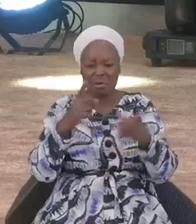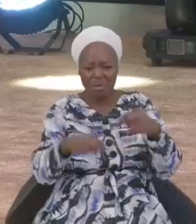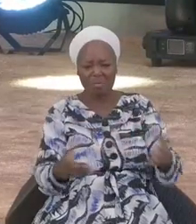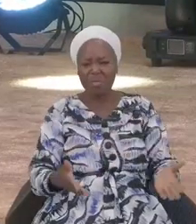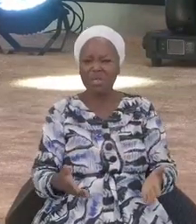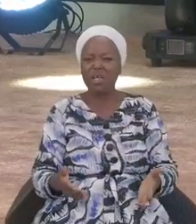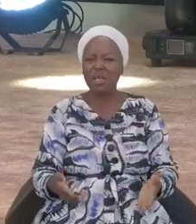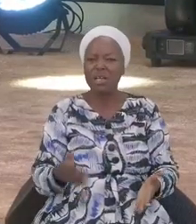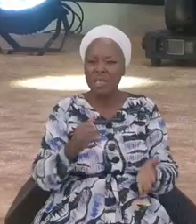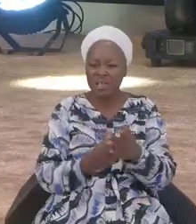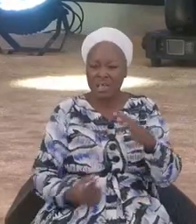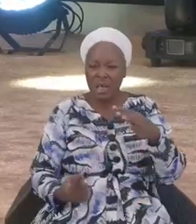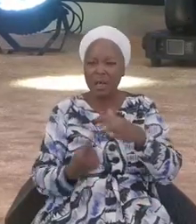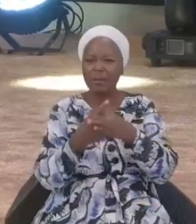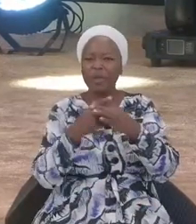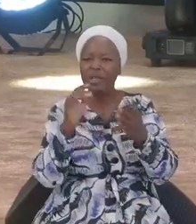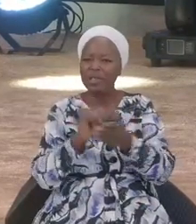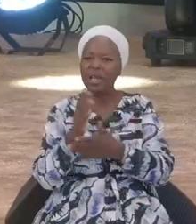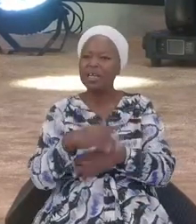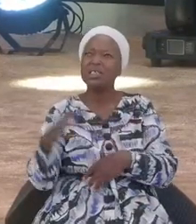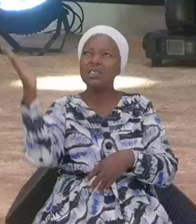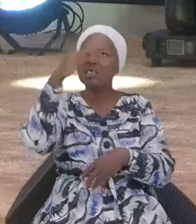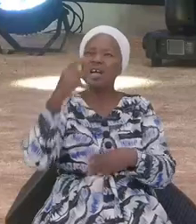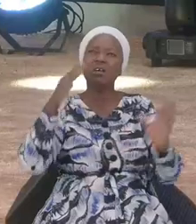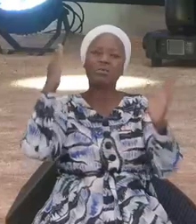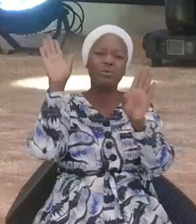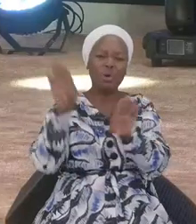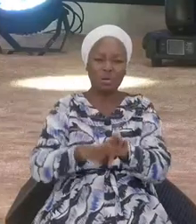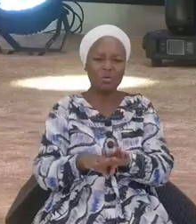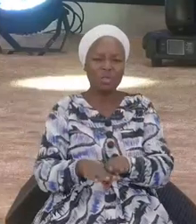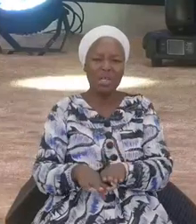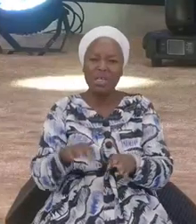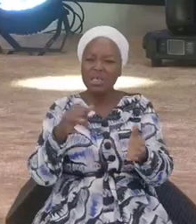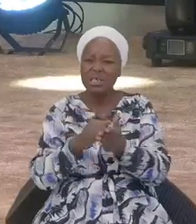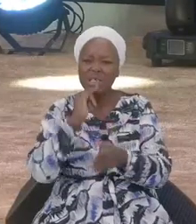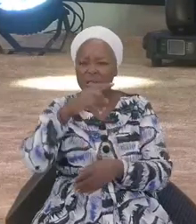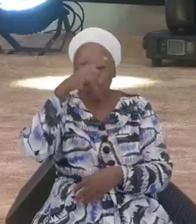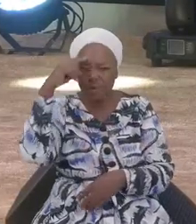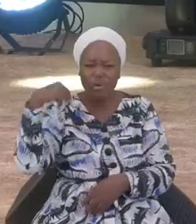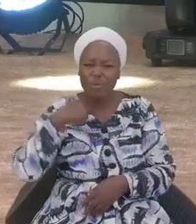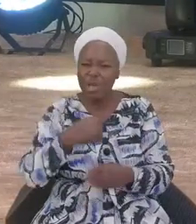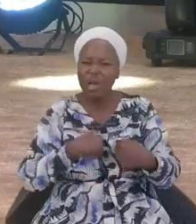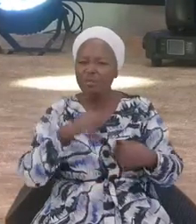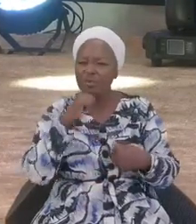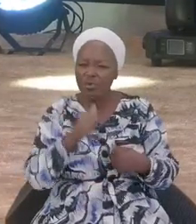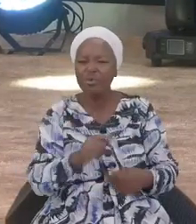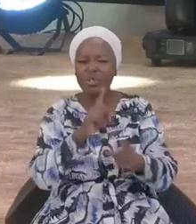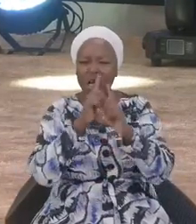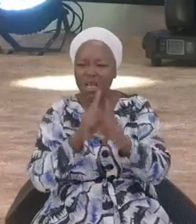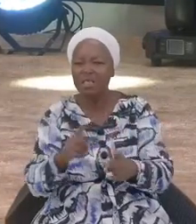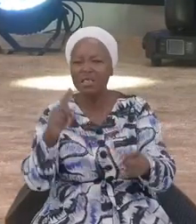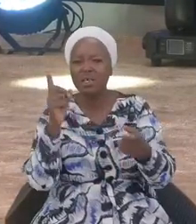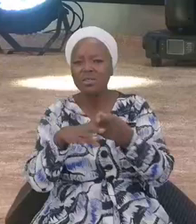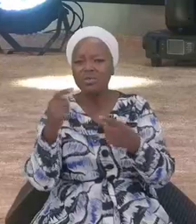c'est comme les cieux sont fermés sur nous. Cela, c'est parce que nous n'avons pas